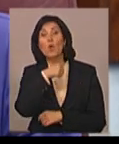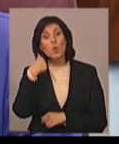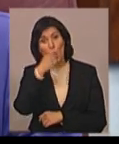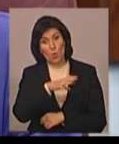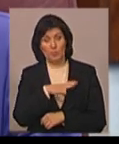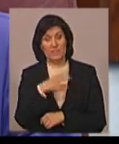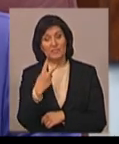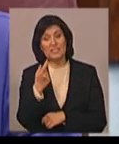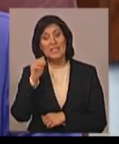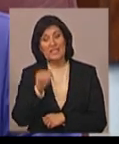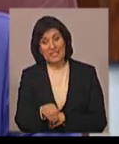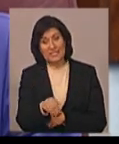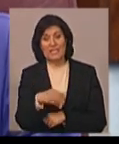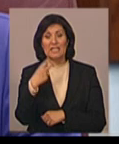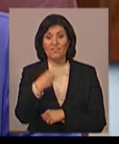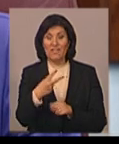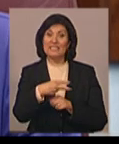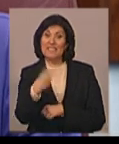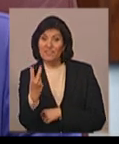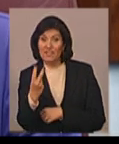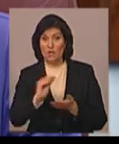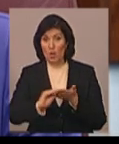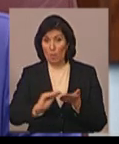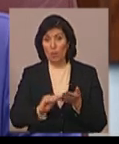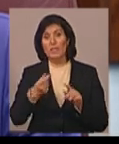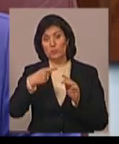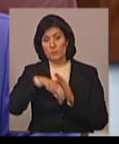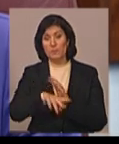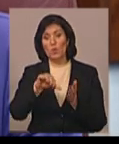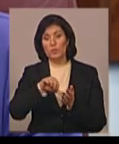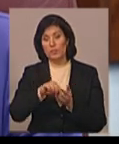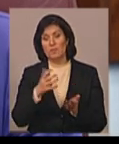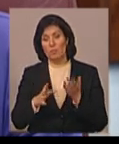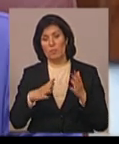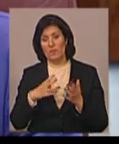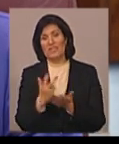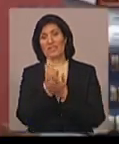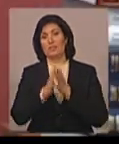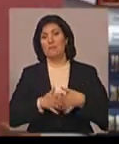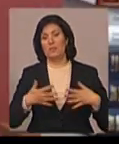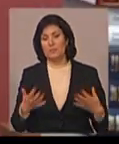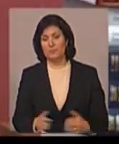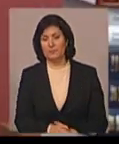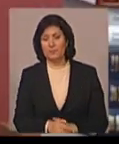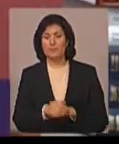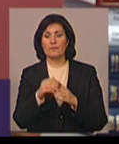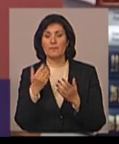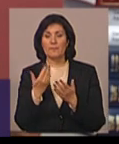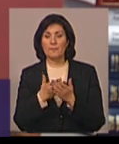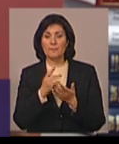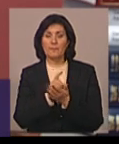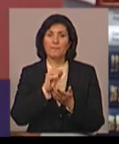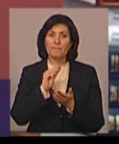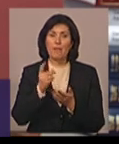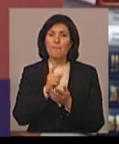минулого року було 21 тисяча 22 роботи, це означає, що учасників, напевно, було втричі більше. Бо він має якусь функцію виконувати,